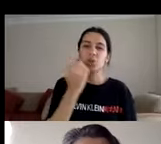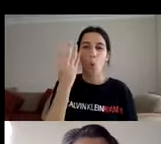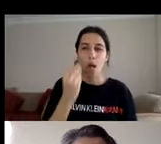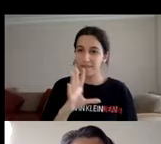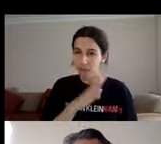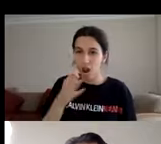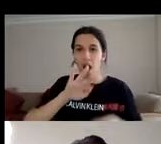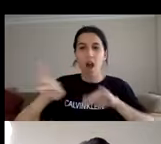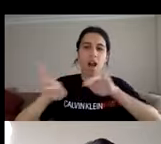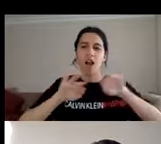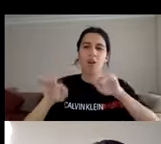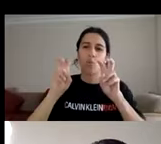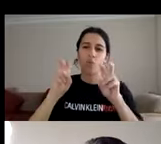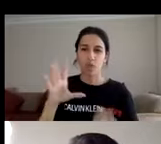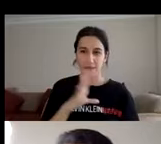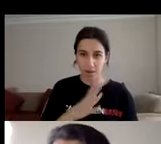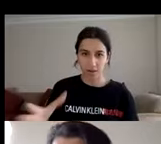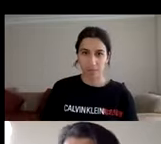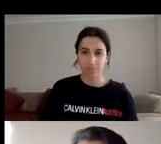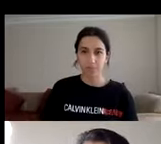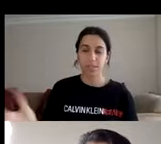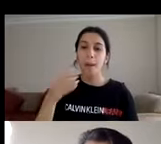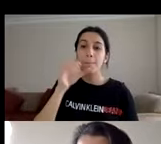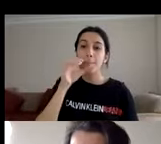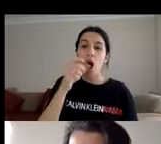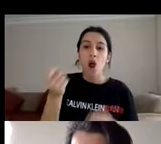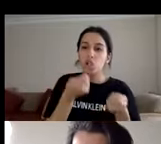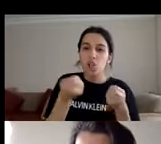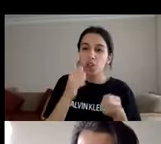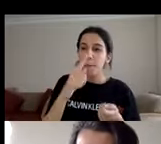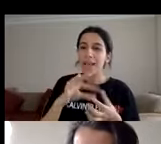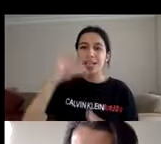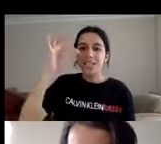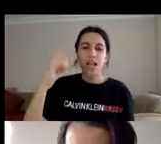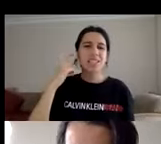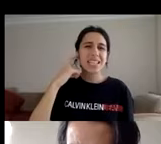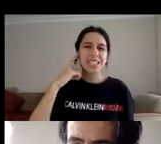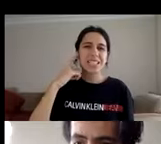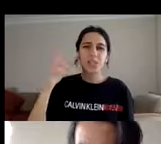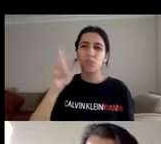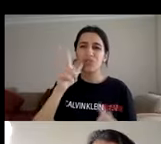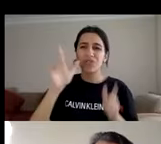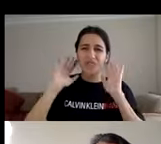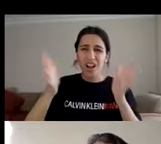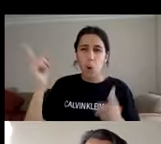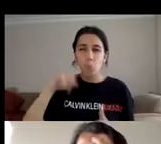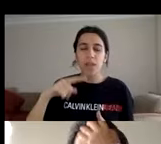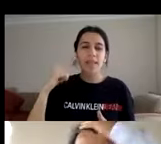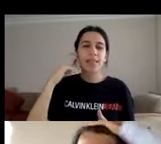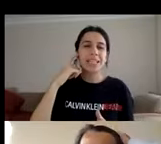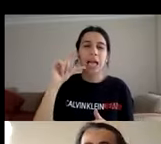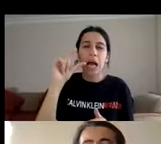altında. Bir bartender, barda çalışan bir kişi de sürekli yüksek volümde çalıştığı için bu duruma özel kısıtlar